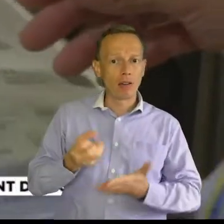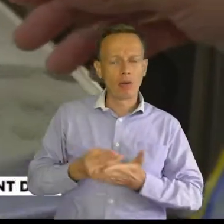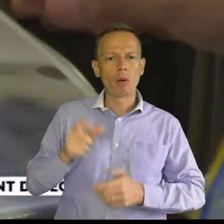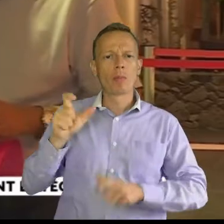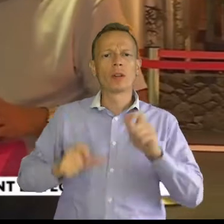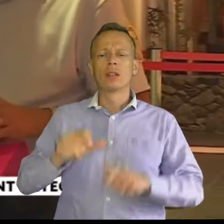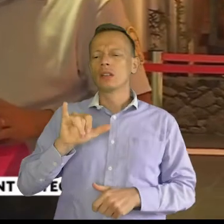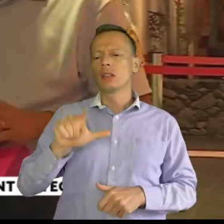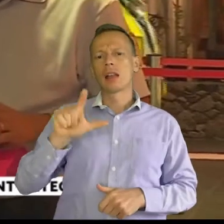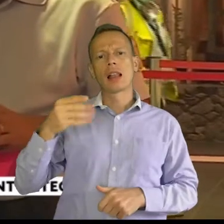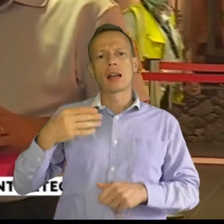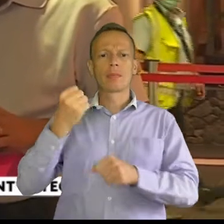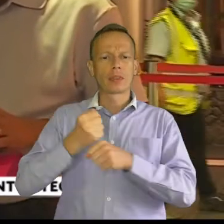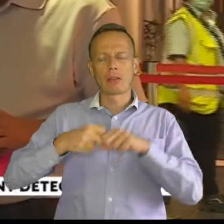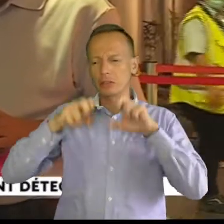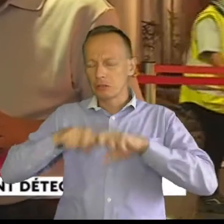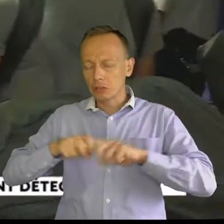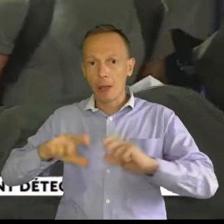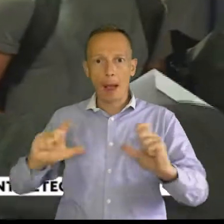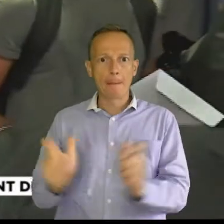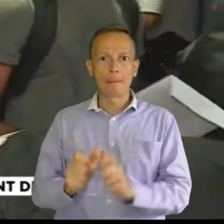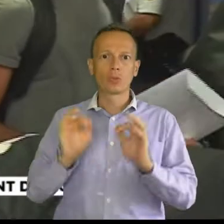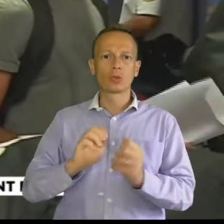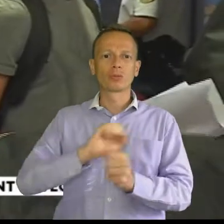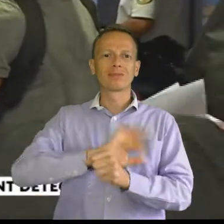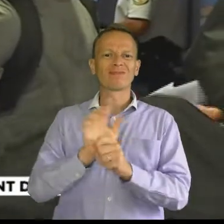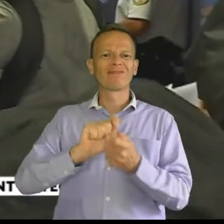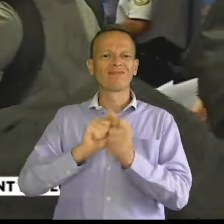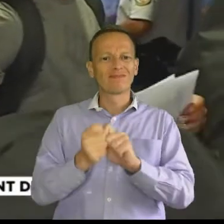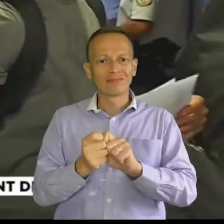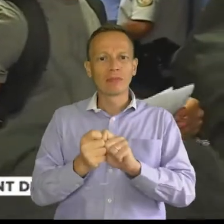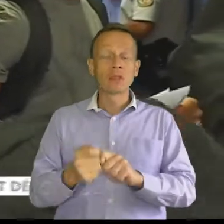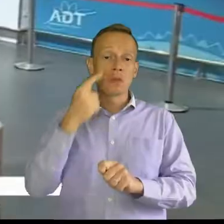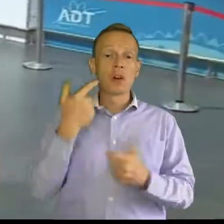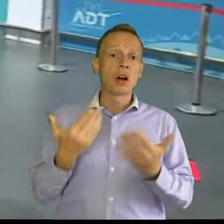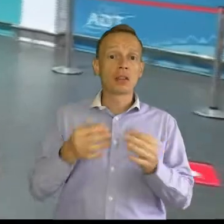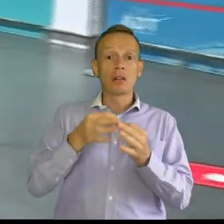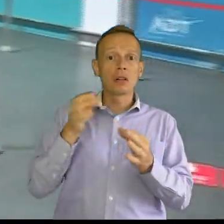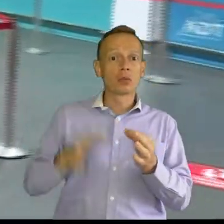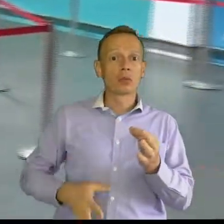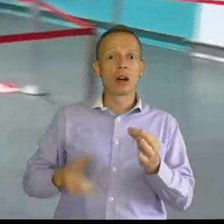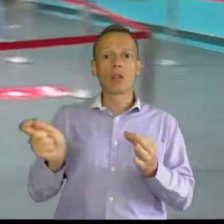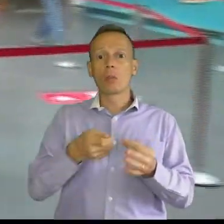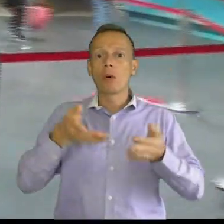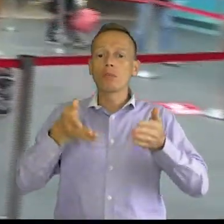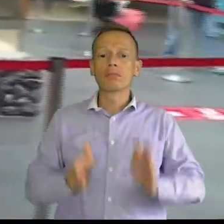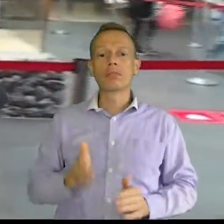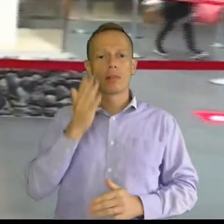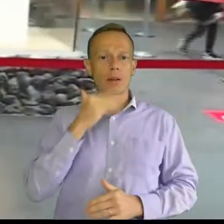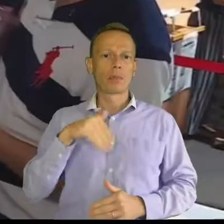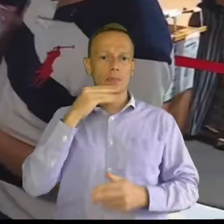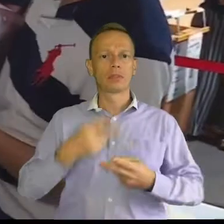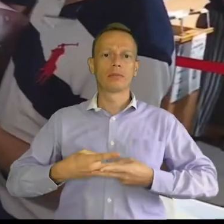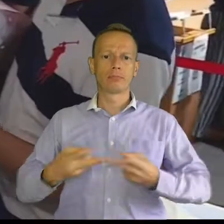Tahiti Info. Les chercheurs de l'Institut Louis Malardé ont bien identifié le variant, mais les résultats devraient être